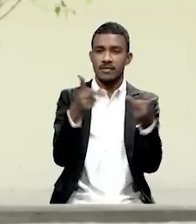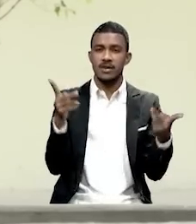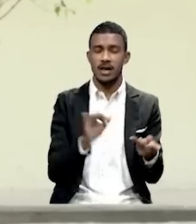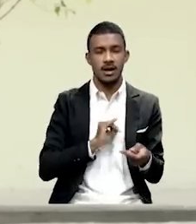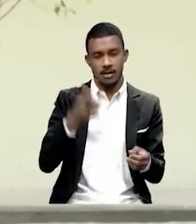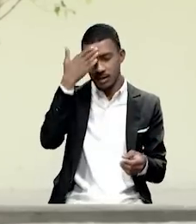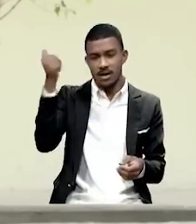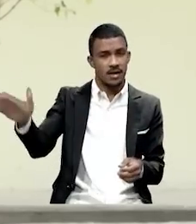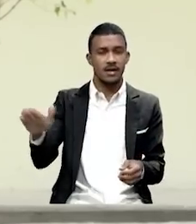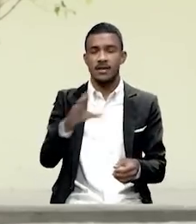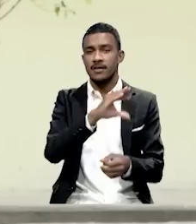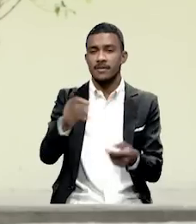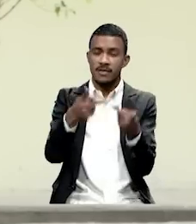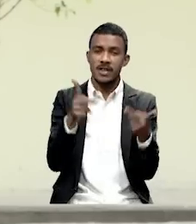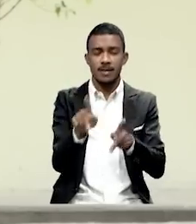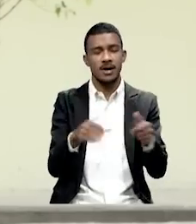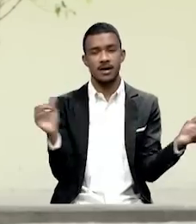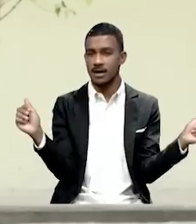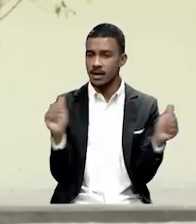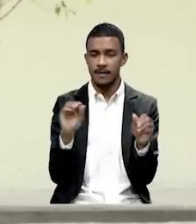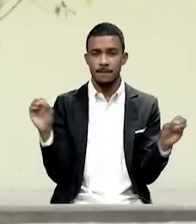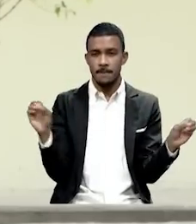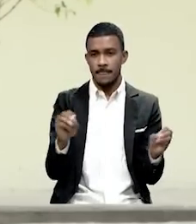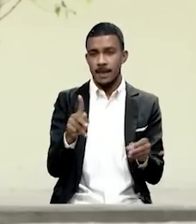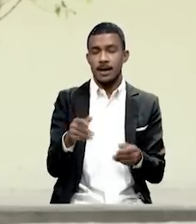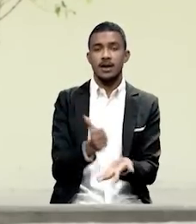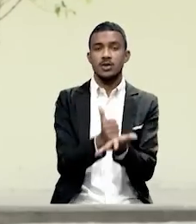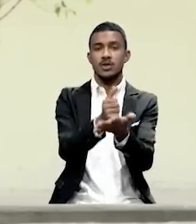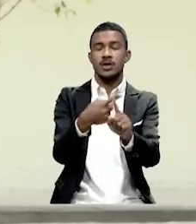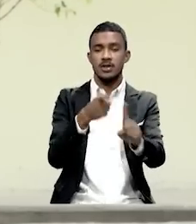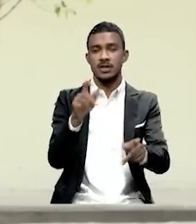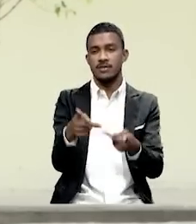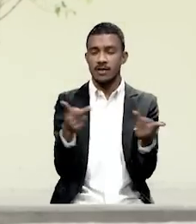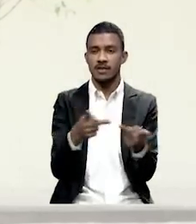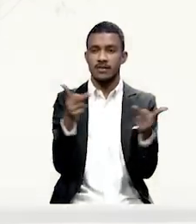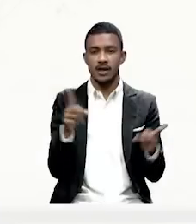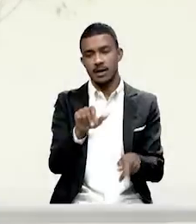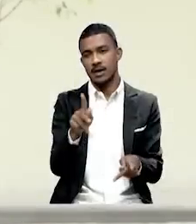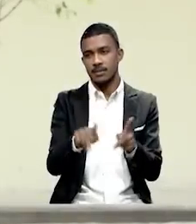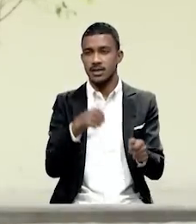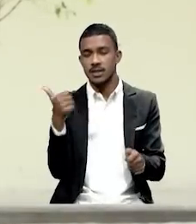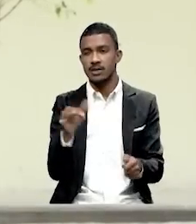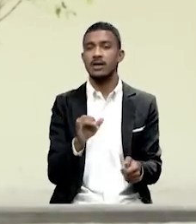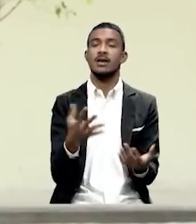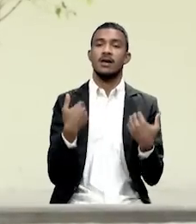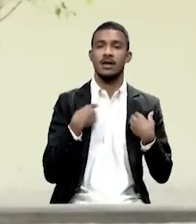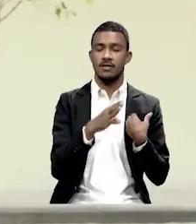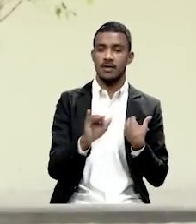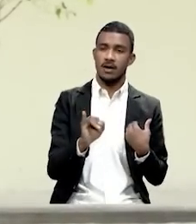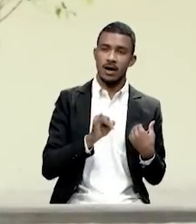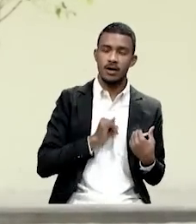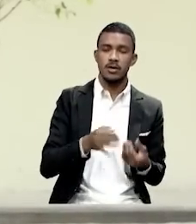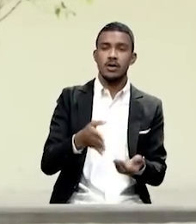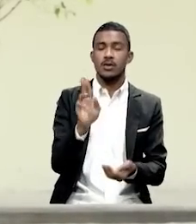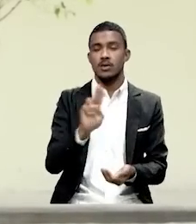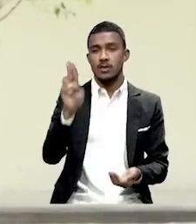fatin emas lah ya emas ansa azu dah sifat fatin ni sempre iya emas selok ni sempre iya sa bulan saya ujar anak katus ni nomor de telefon ni